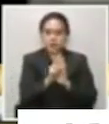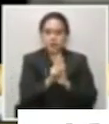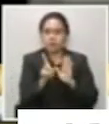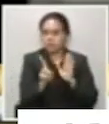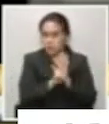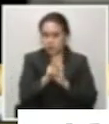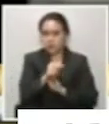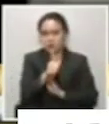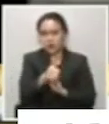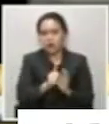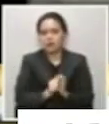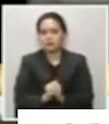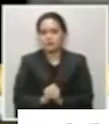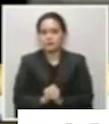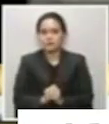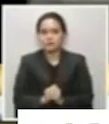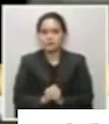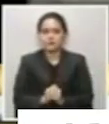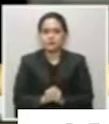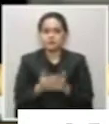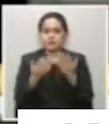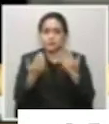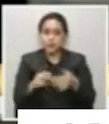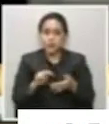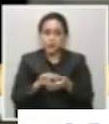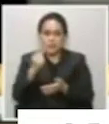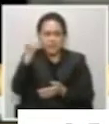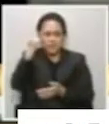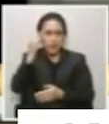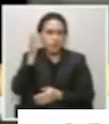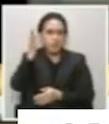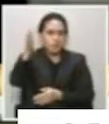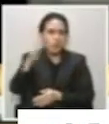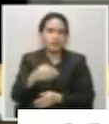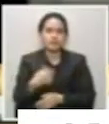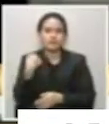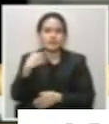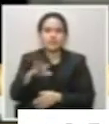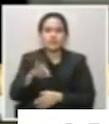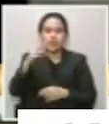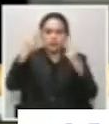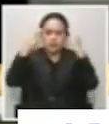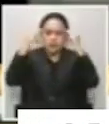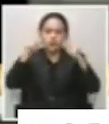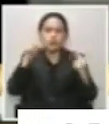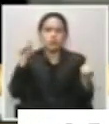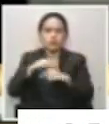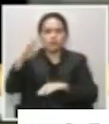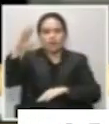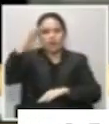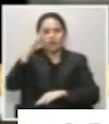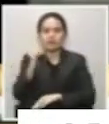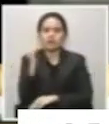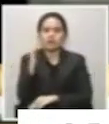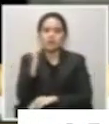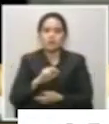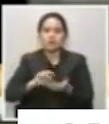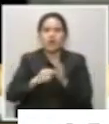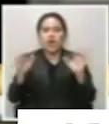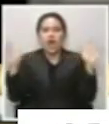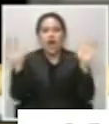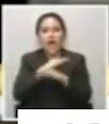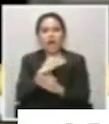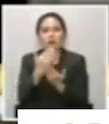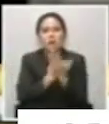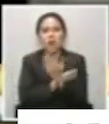ดังนั้นหวยก็จะมาออกที่พลเอกประยุทธ์อีกเป็นหวยล็อกเลือกให้ตายหวยก็ล็